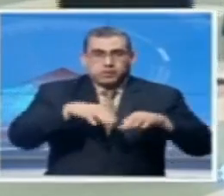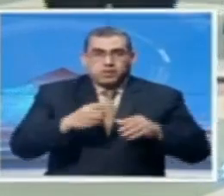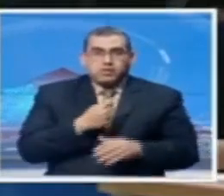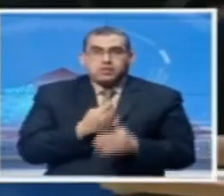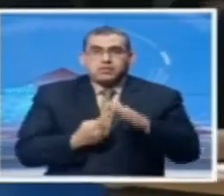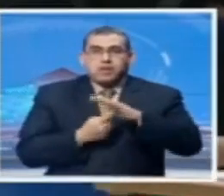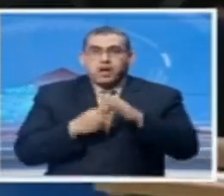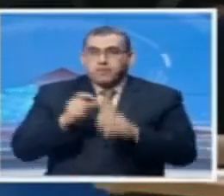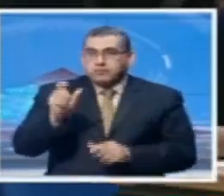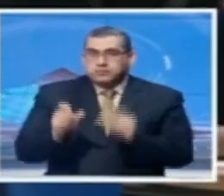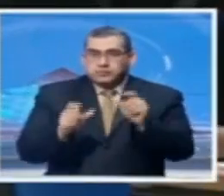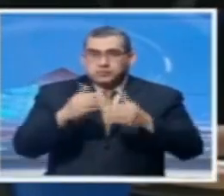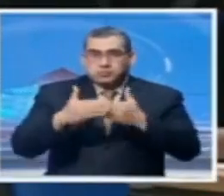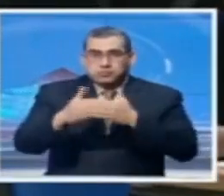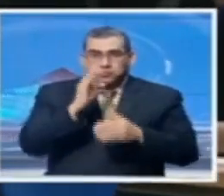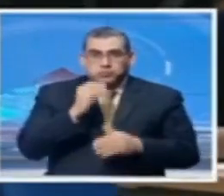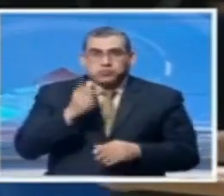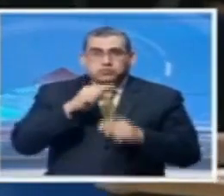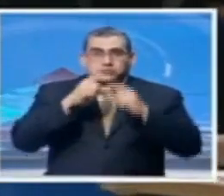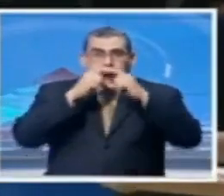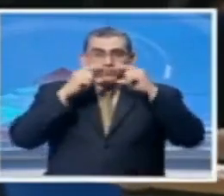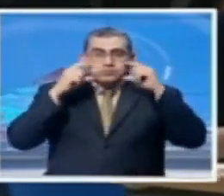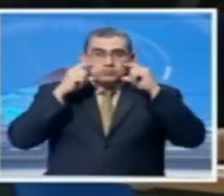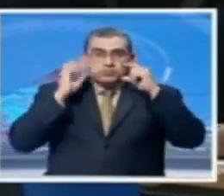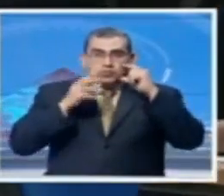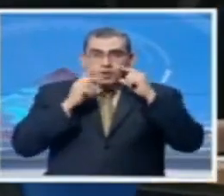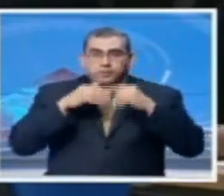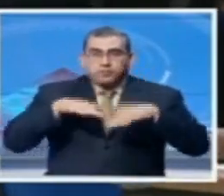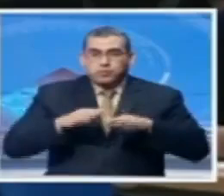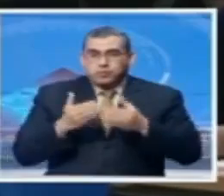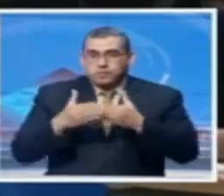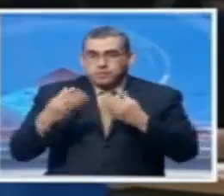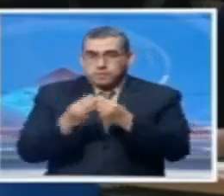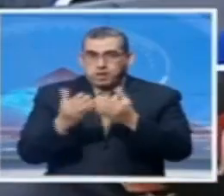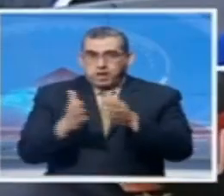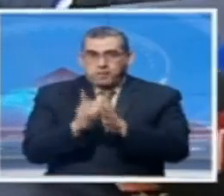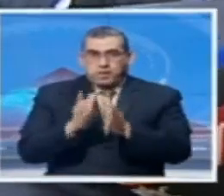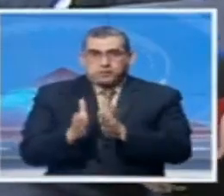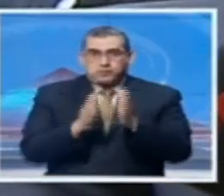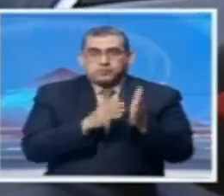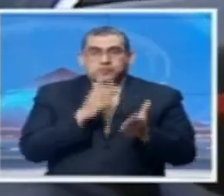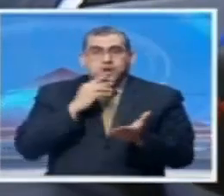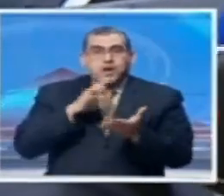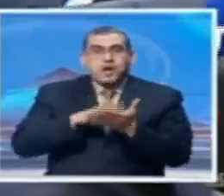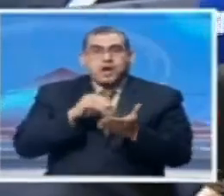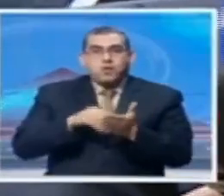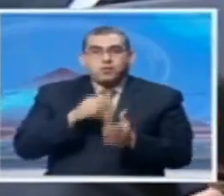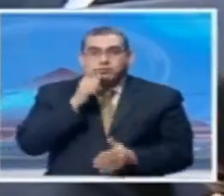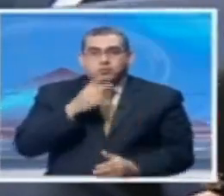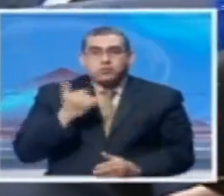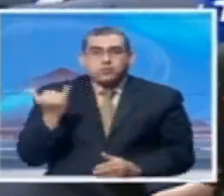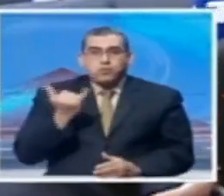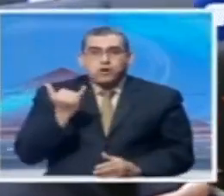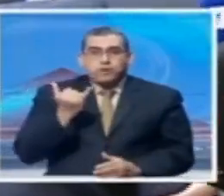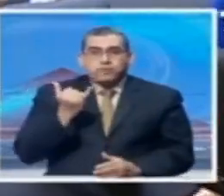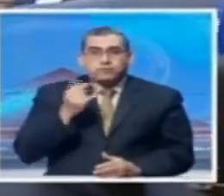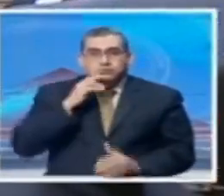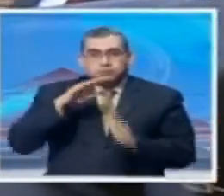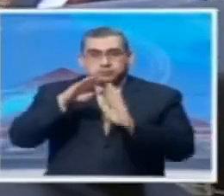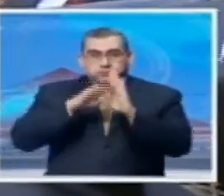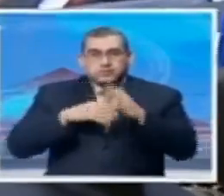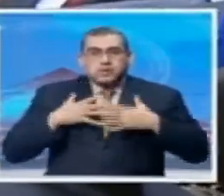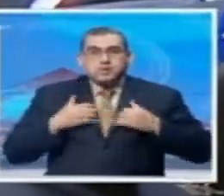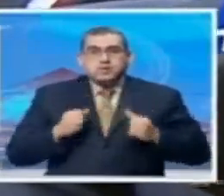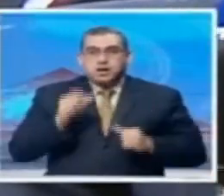وآخر وارتداء الكمامة والالتزام بقواعد التباعد الاجتماعي. فإحنا هممنا جدا أن نطمئن على صحة